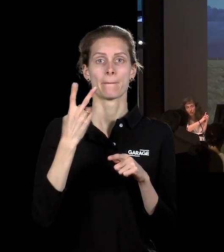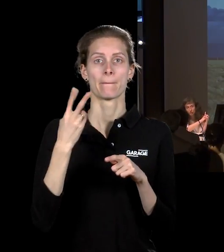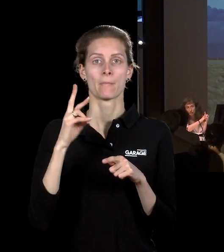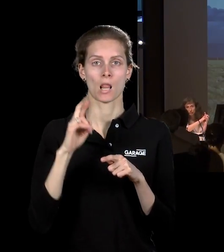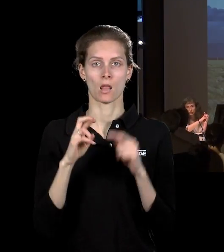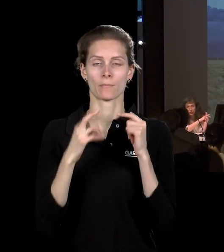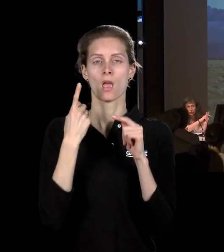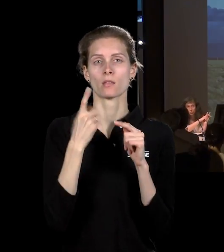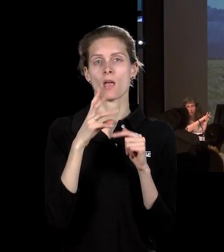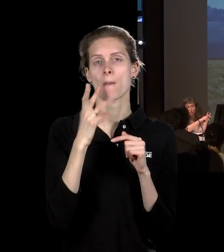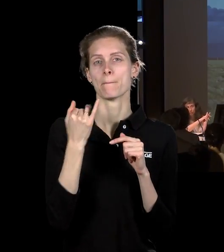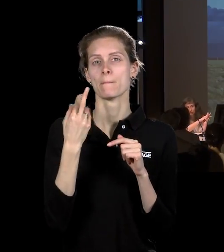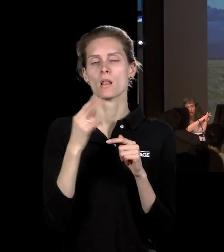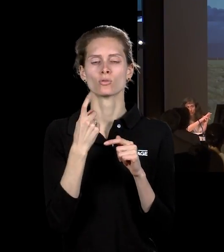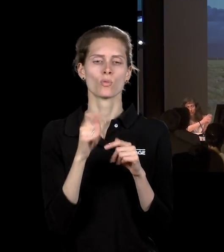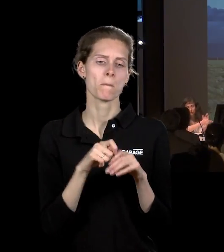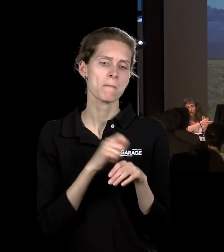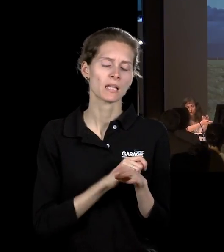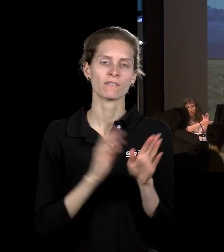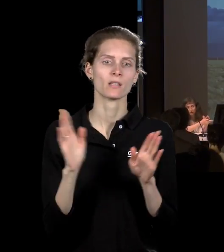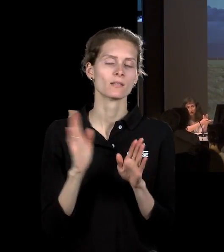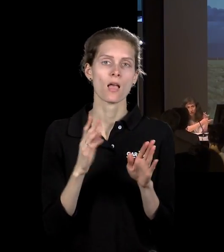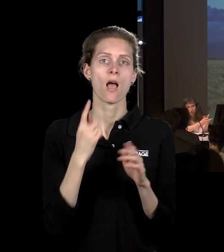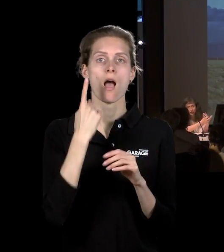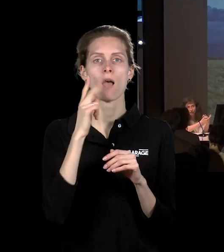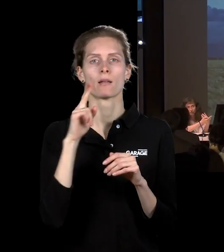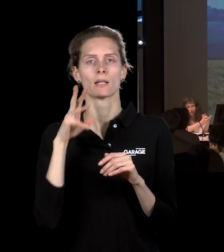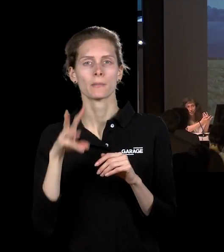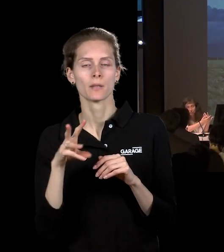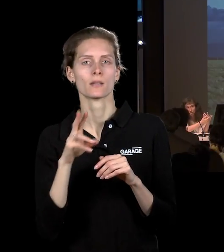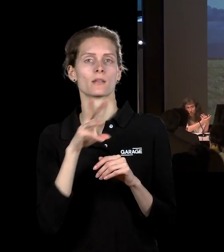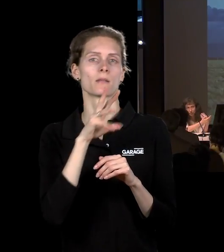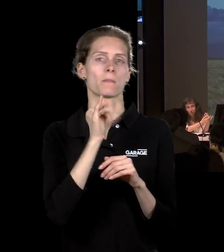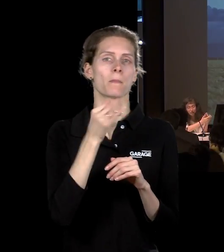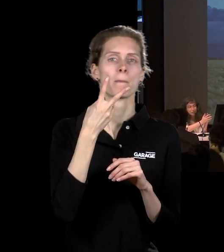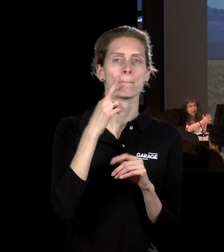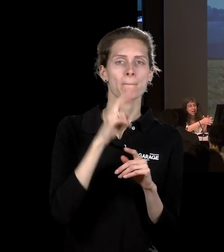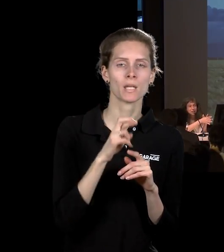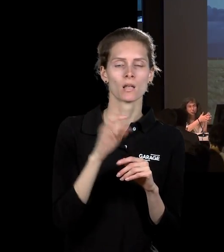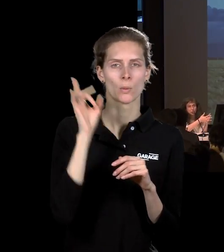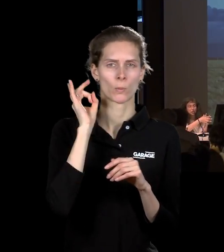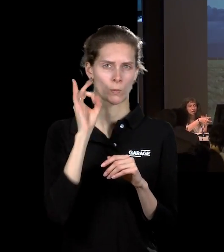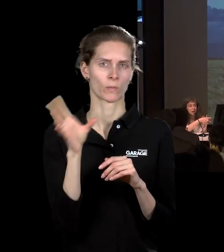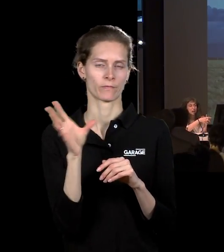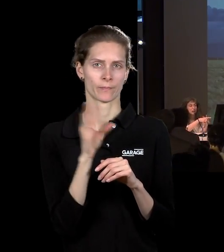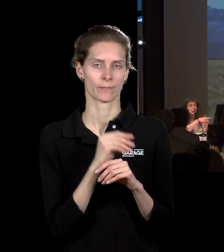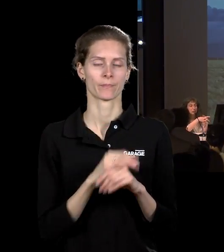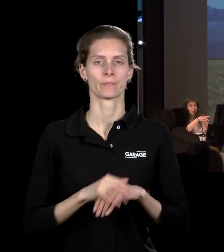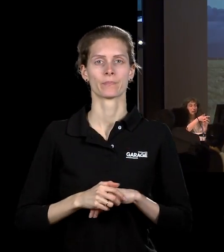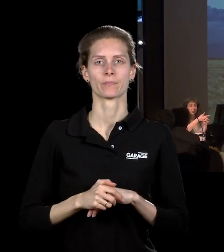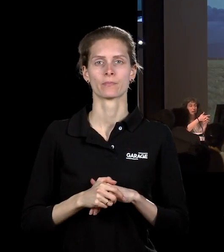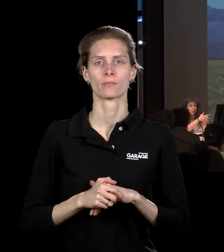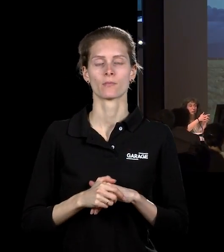весов, это всегда не 100 метров, там не метр, это всегда метр, километр, это всегда какие-то известные меры длины и площади.